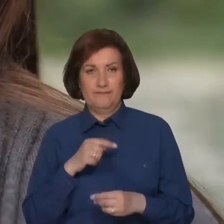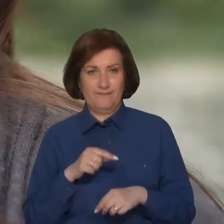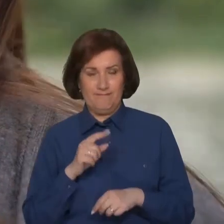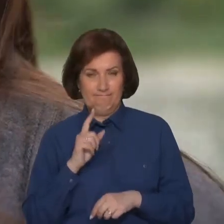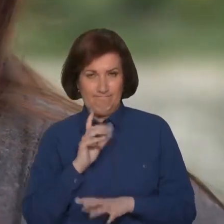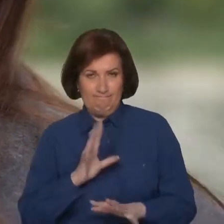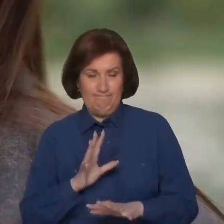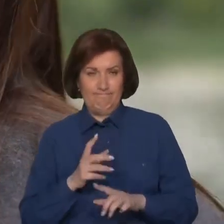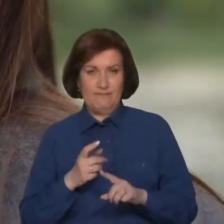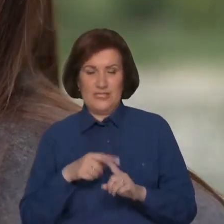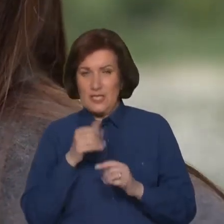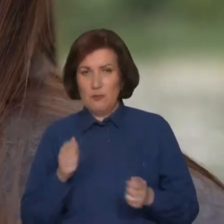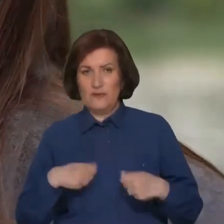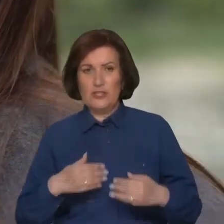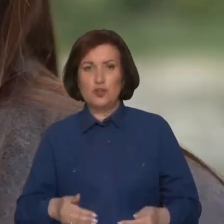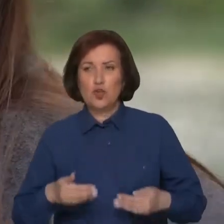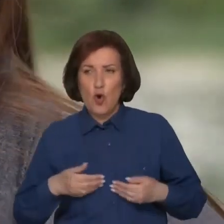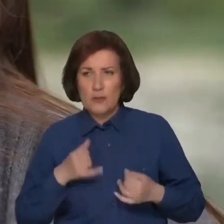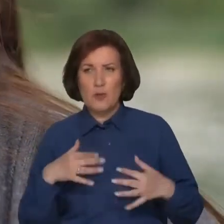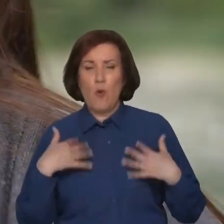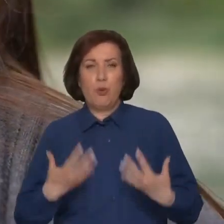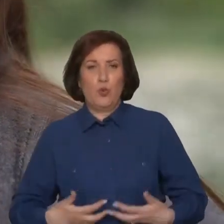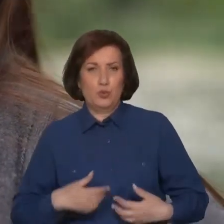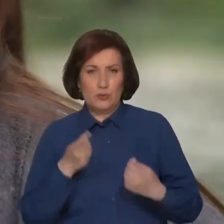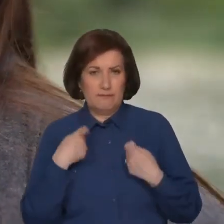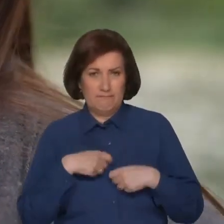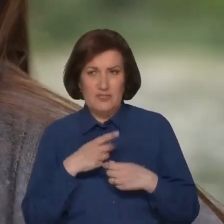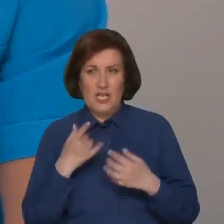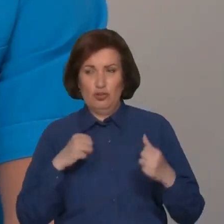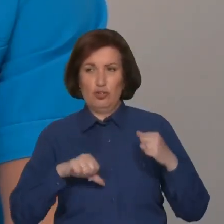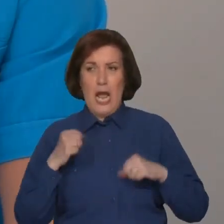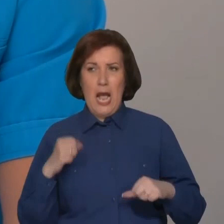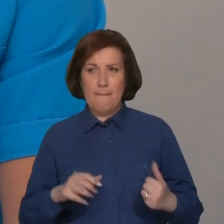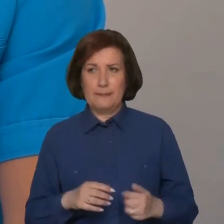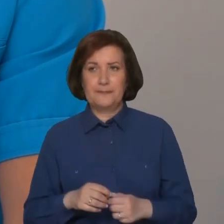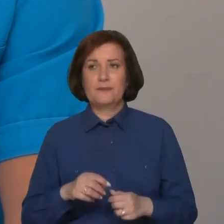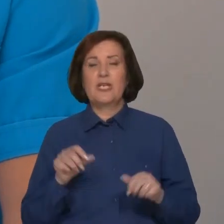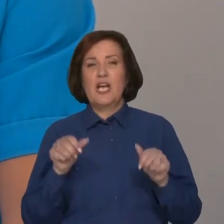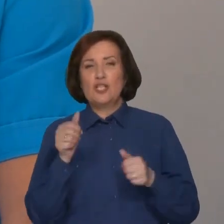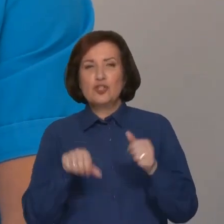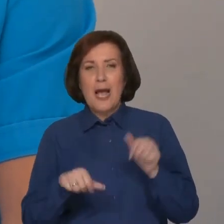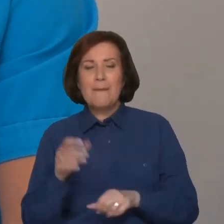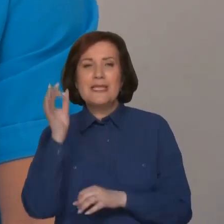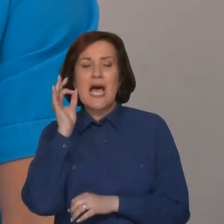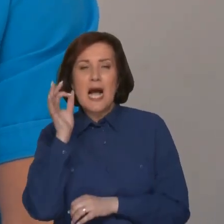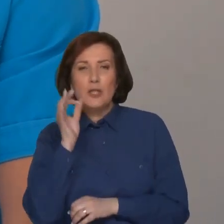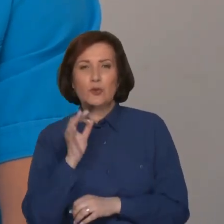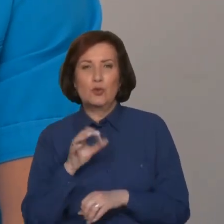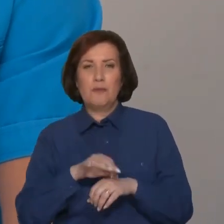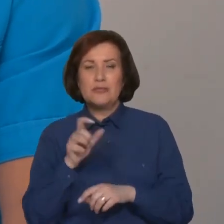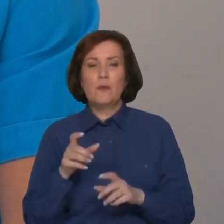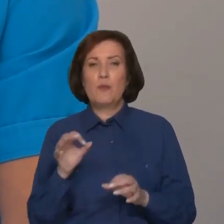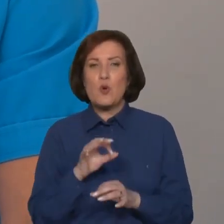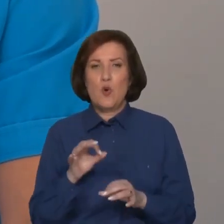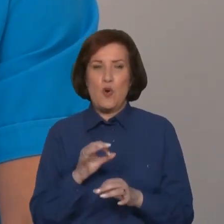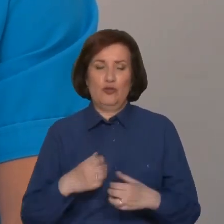викликає ці шрами, бо я не можу вдіти ні шорти, ніяку блузку відкриту, скрізь ці шрами. Травми, вони нагадують пацієнтам